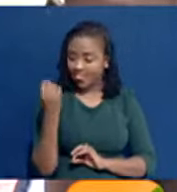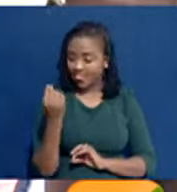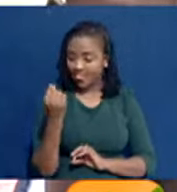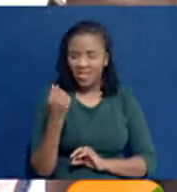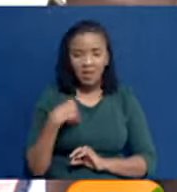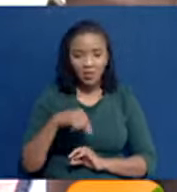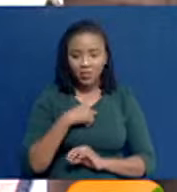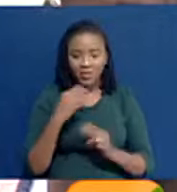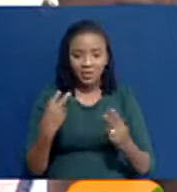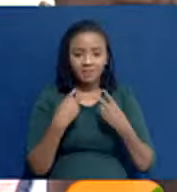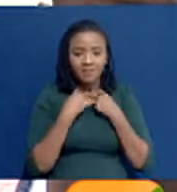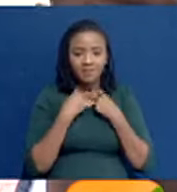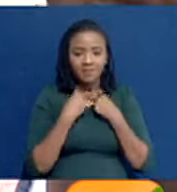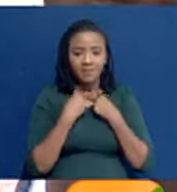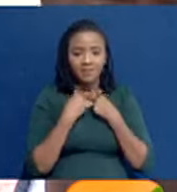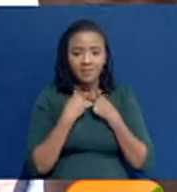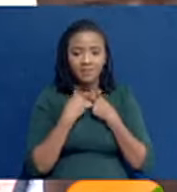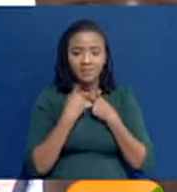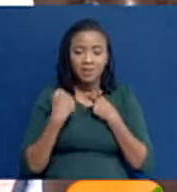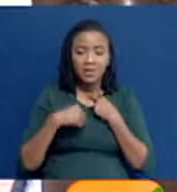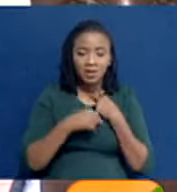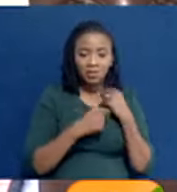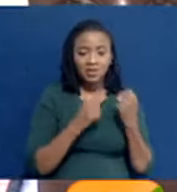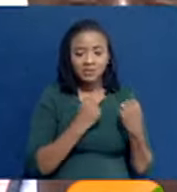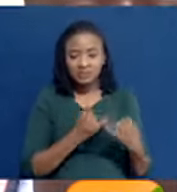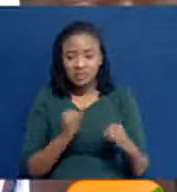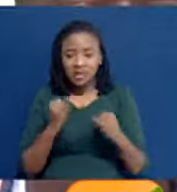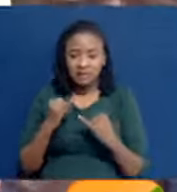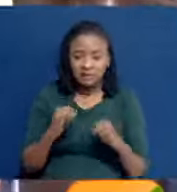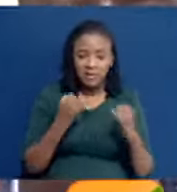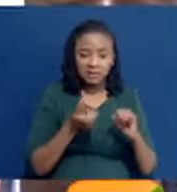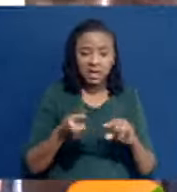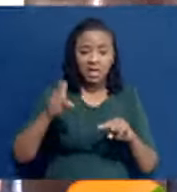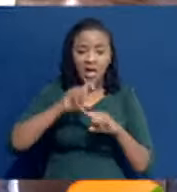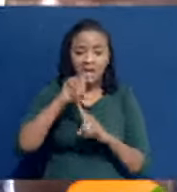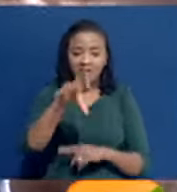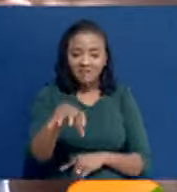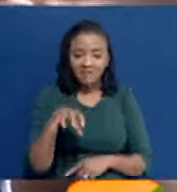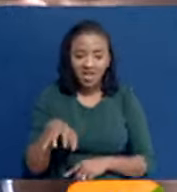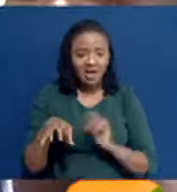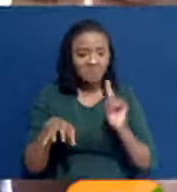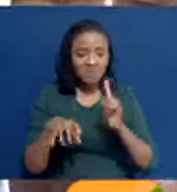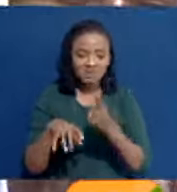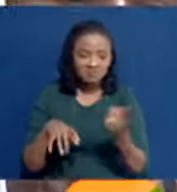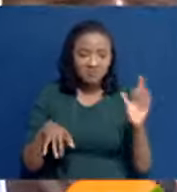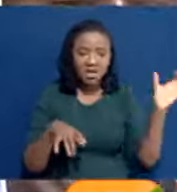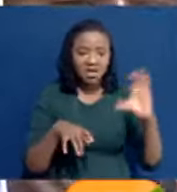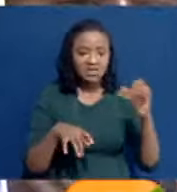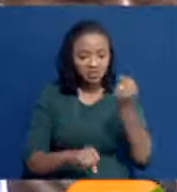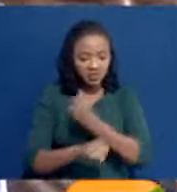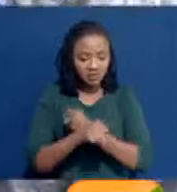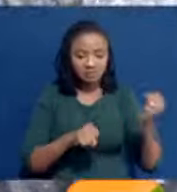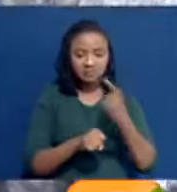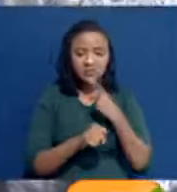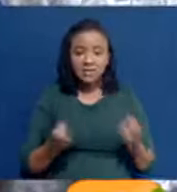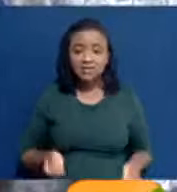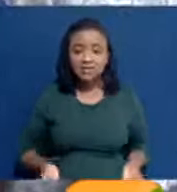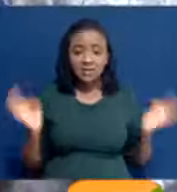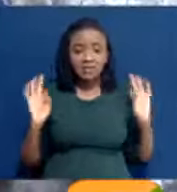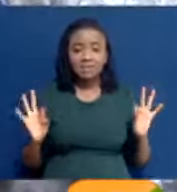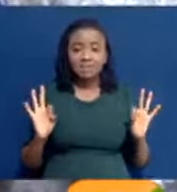imesindikana kabisa. Tumejaribu kuongezea wateja wetu lakini wamekataa, wamesema pesa hakuna. Diesel